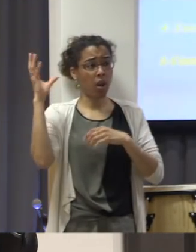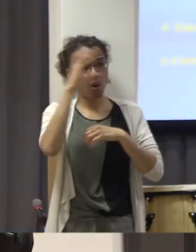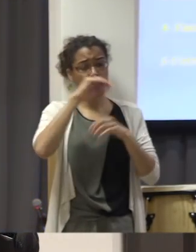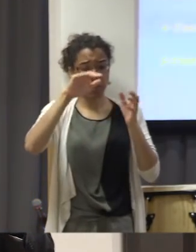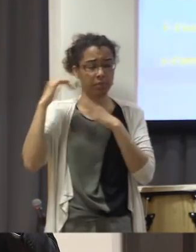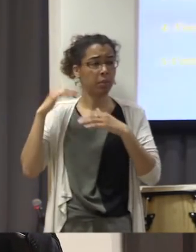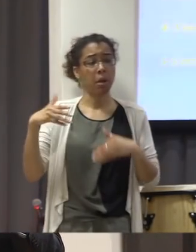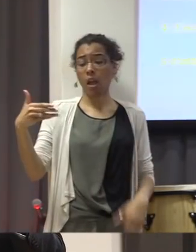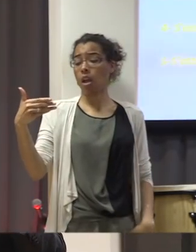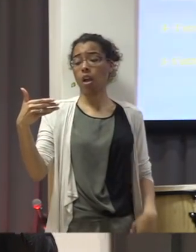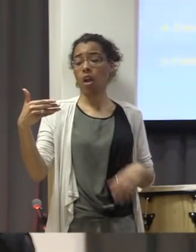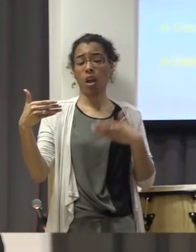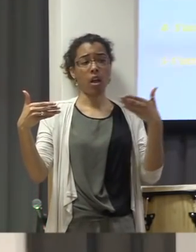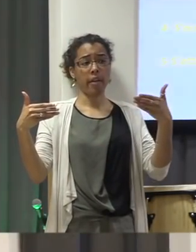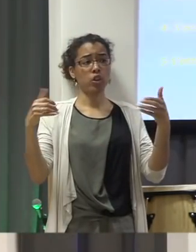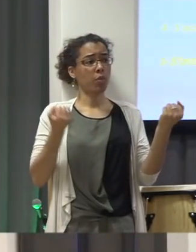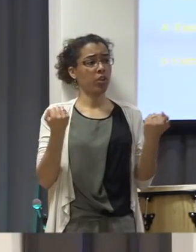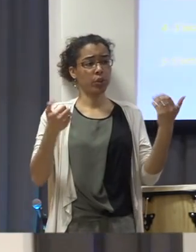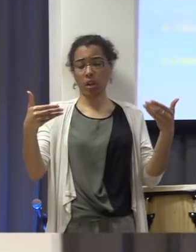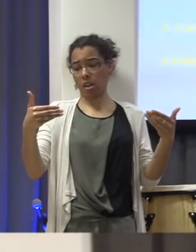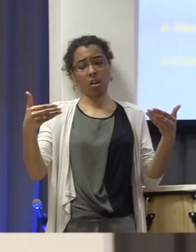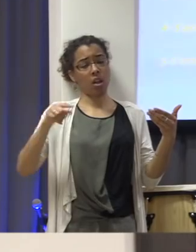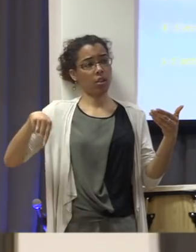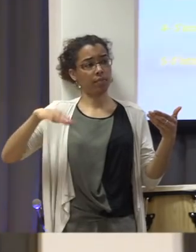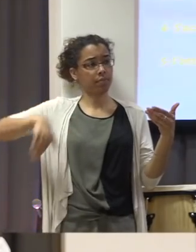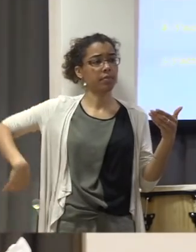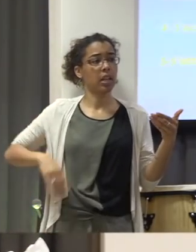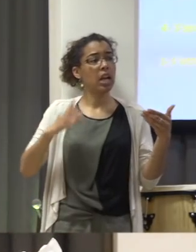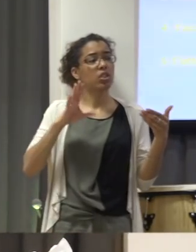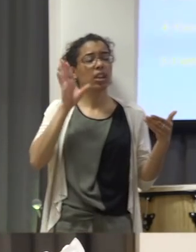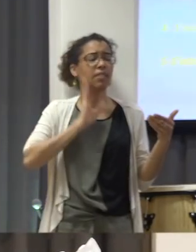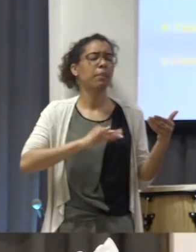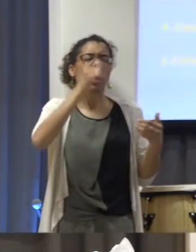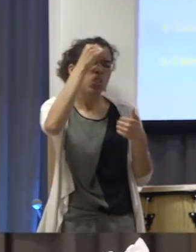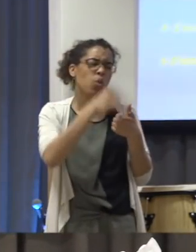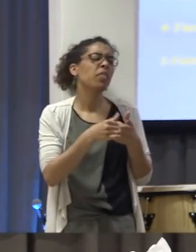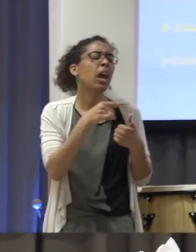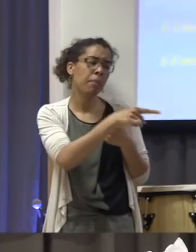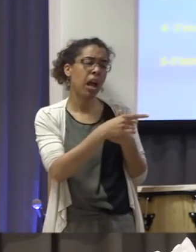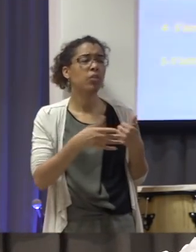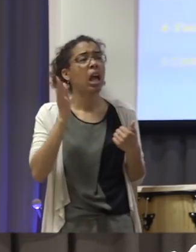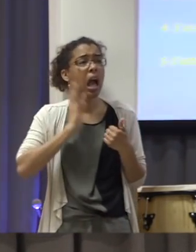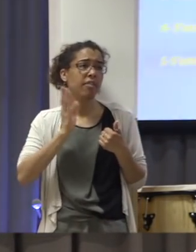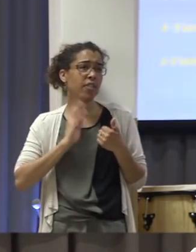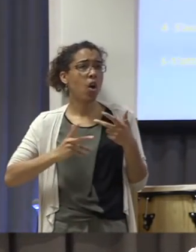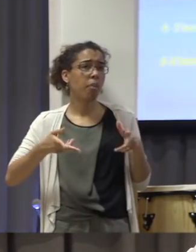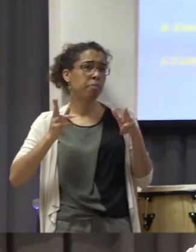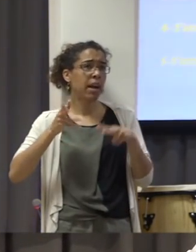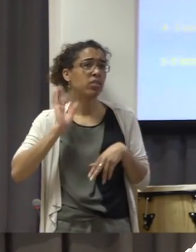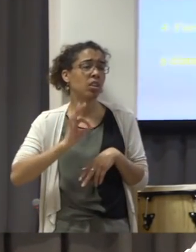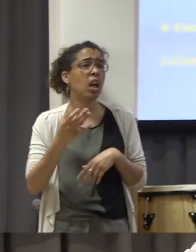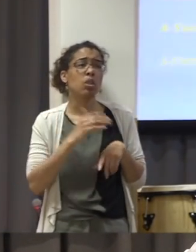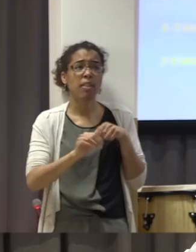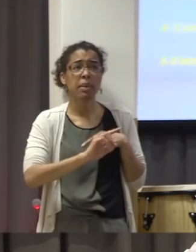avoir les rétroviseurs tout le temps, regarder le passé. Il y a toujours des femmes qui nous rappellent toujours, ah oui, mais vous savez, à telle époque, tu ne m'avais pas